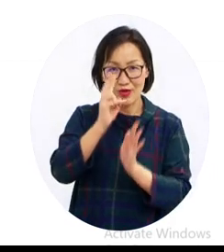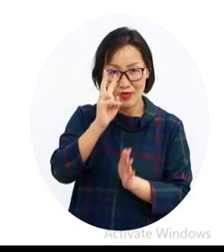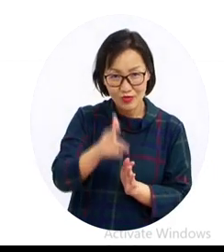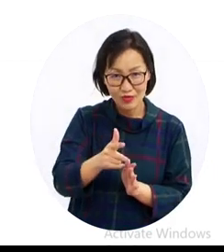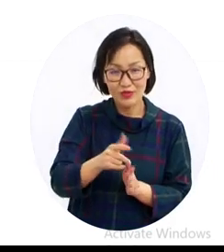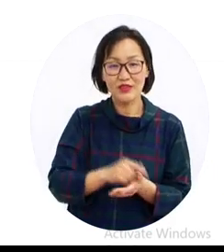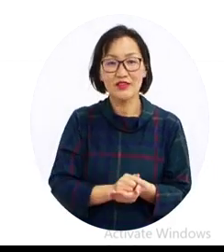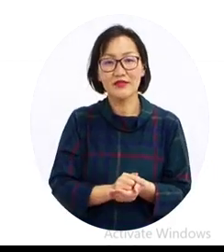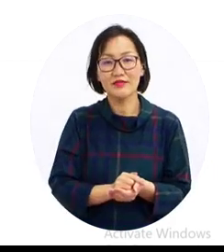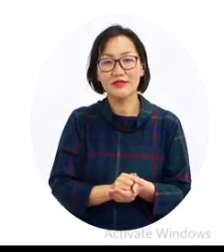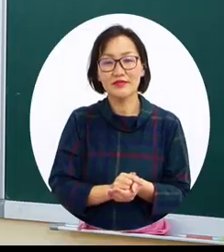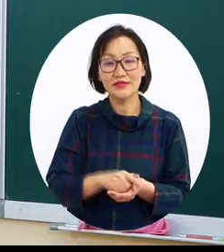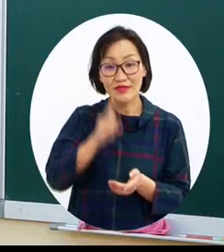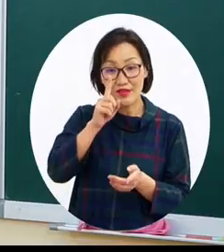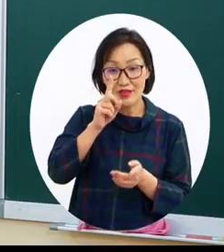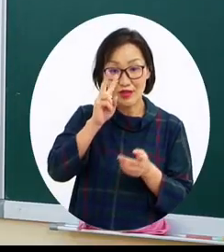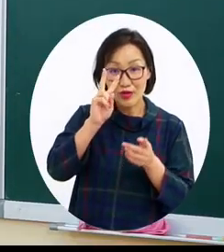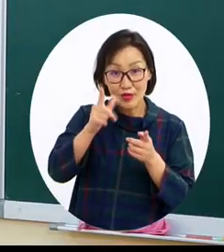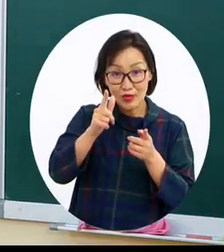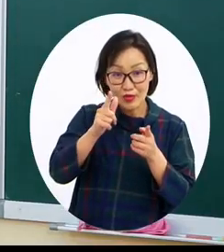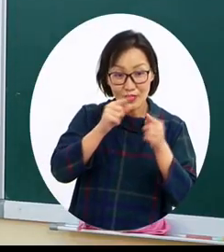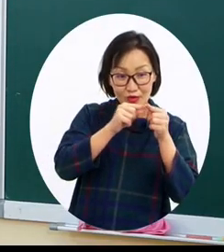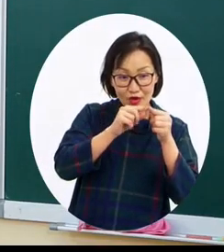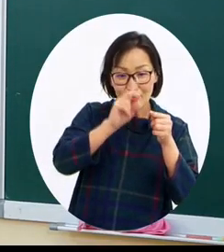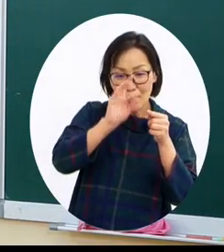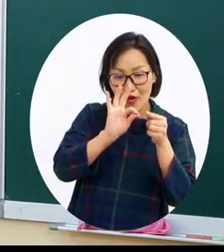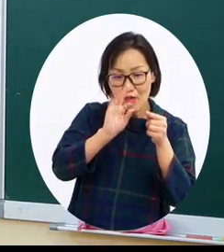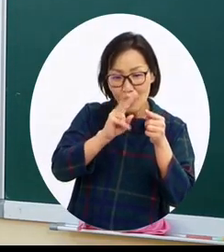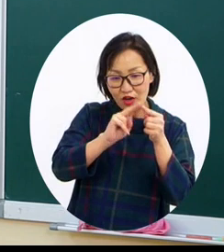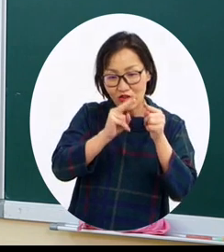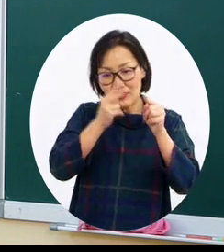үгийг нөгөө үгээрээ солиход утга нь өөрчлөгддөггүй тий.